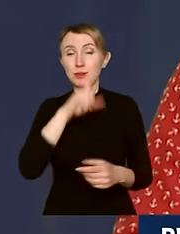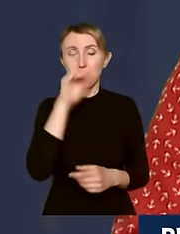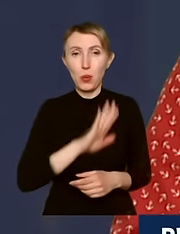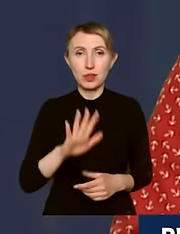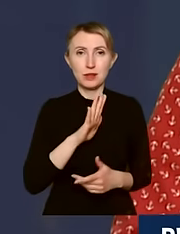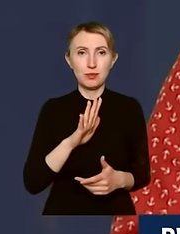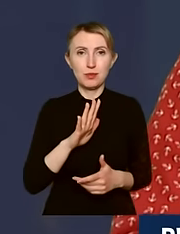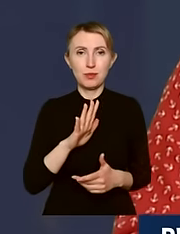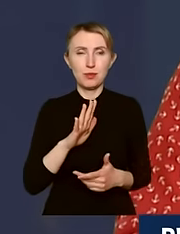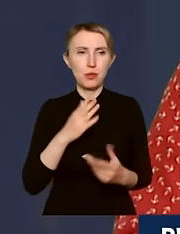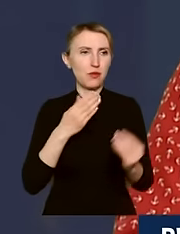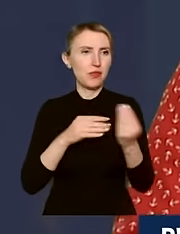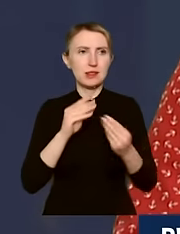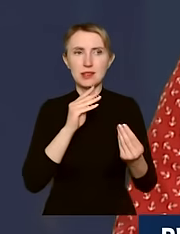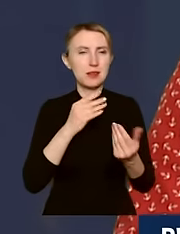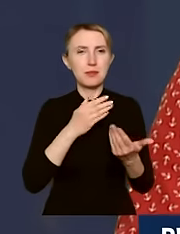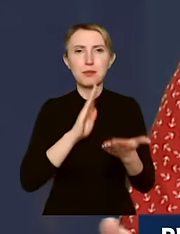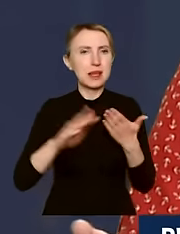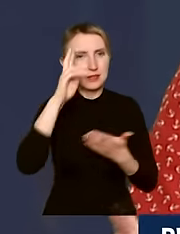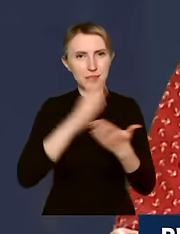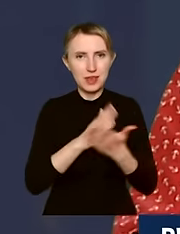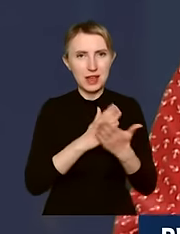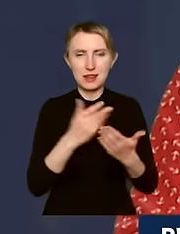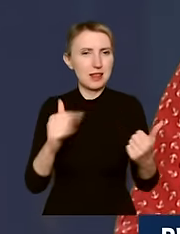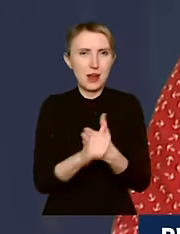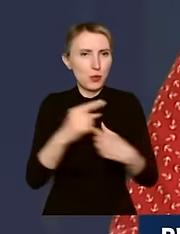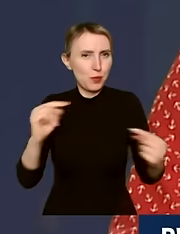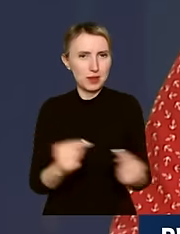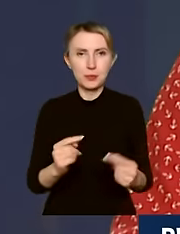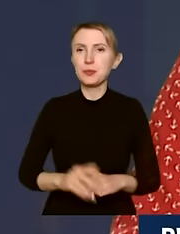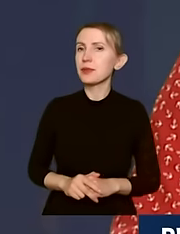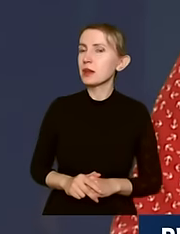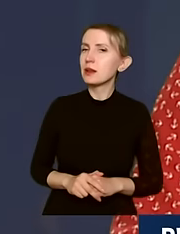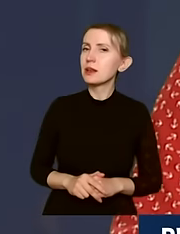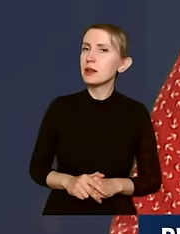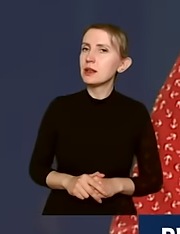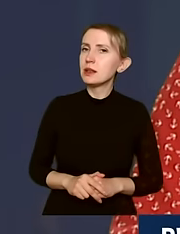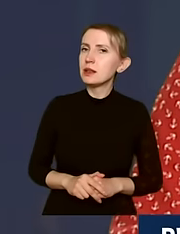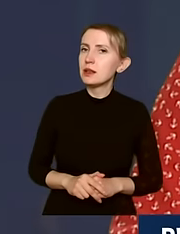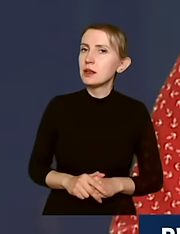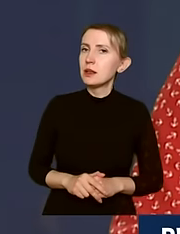się laicyzujemy. Więc w ogóle ten argument jest zupełnie nietrafiony. No, w ogóle